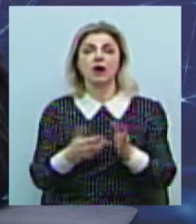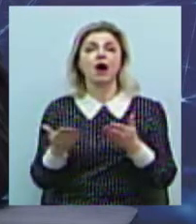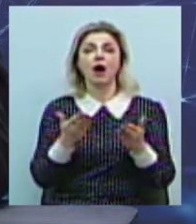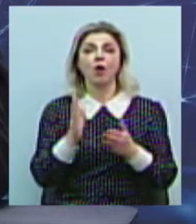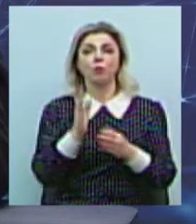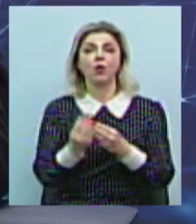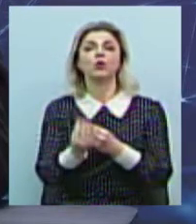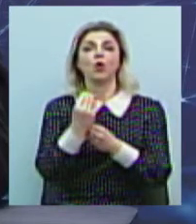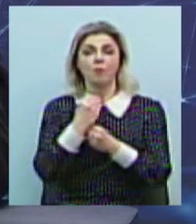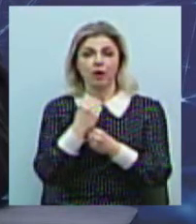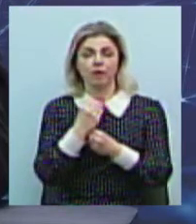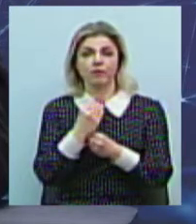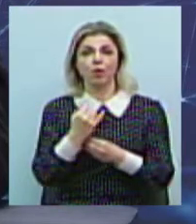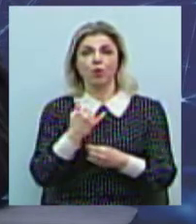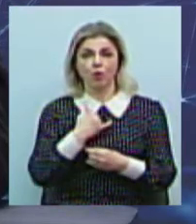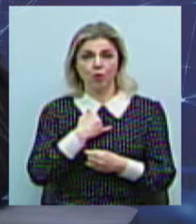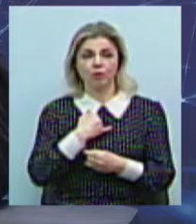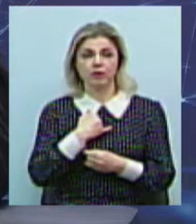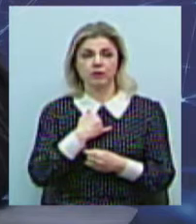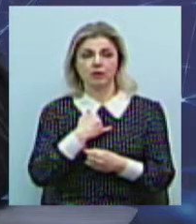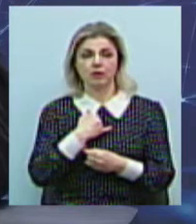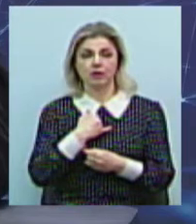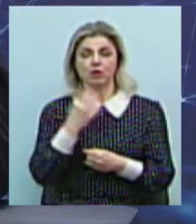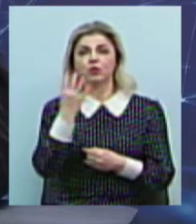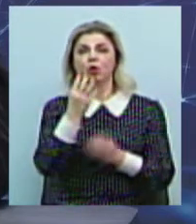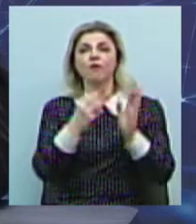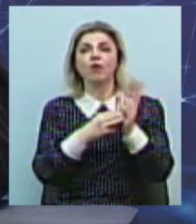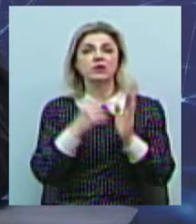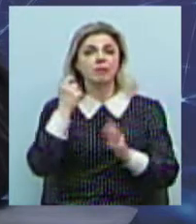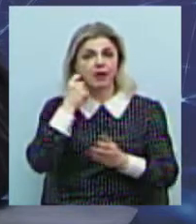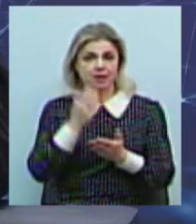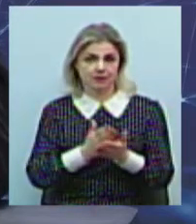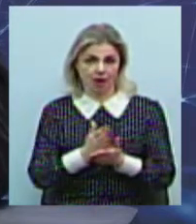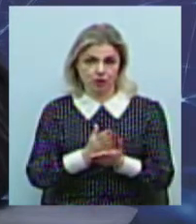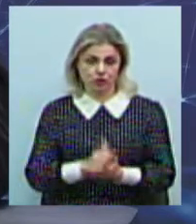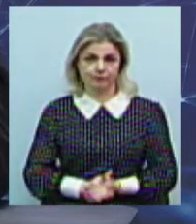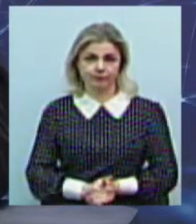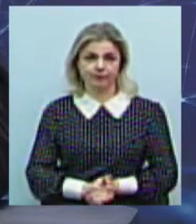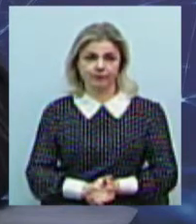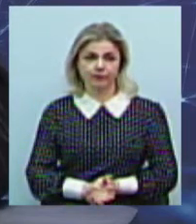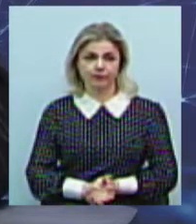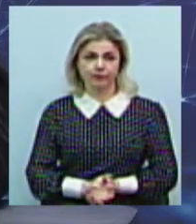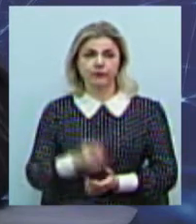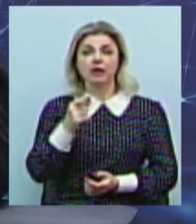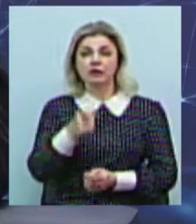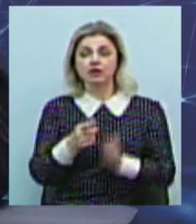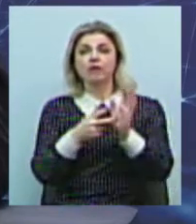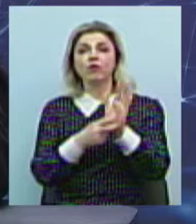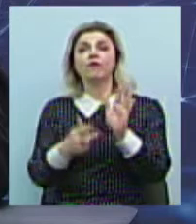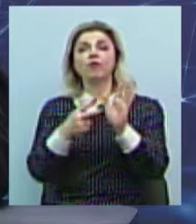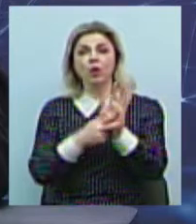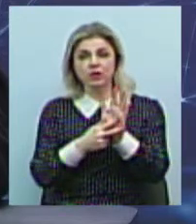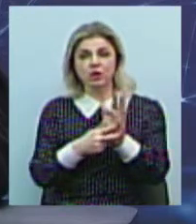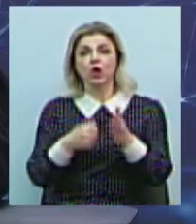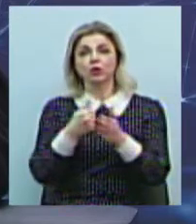буде добавка чи ні? І в мене більше як 40 років стажу маю. Ну, 1808, це ви отримували